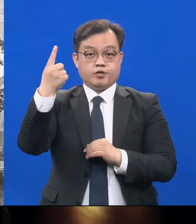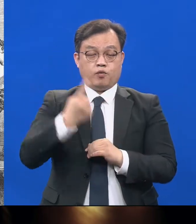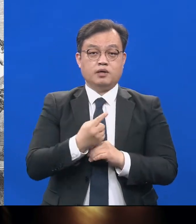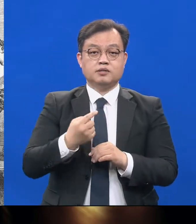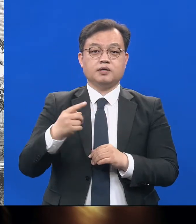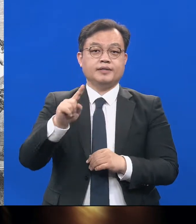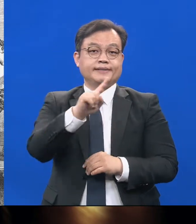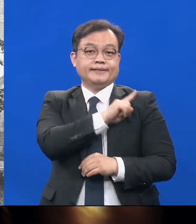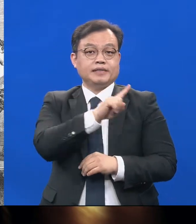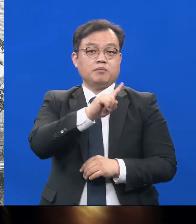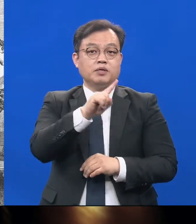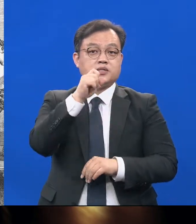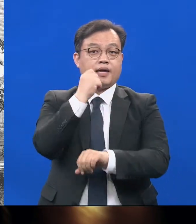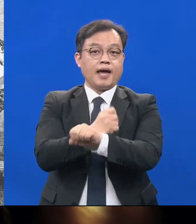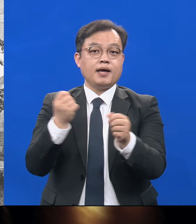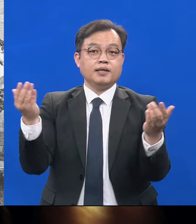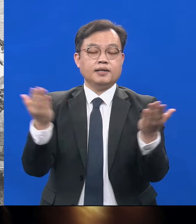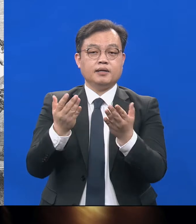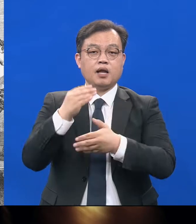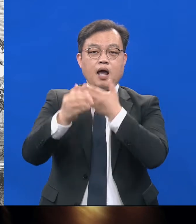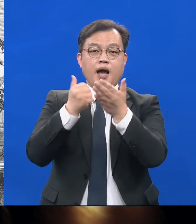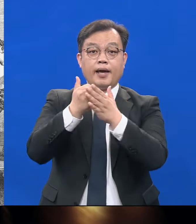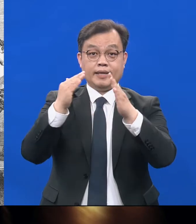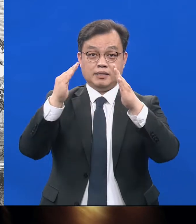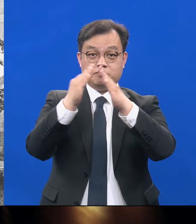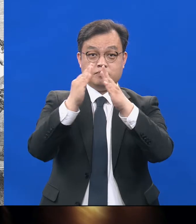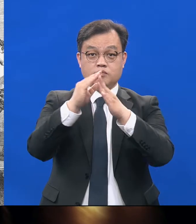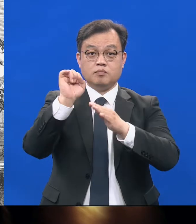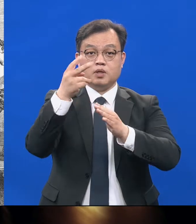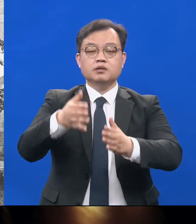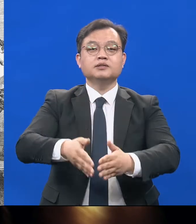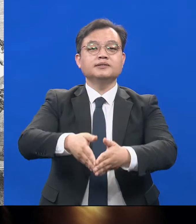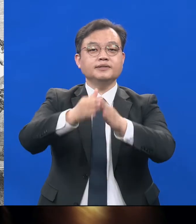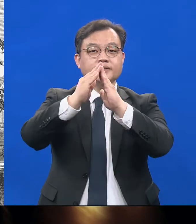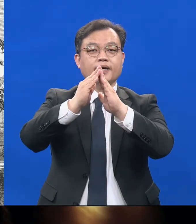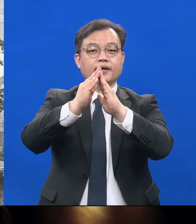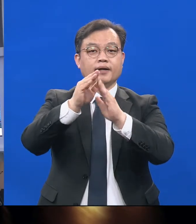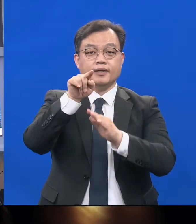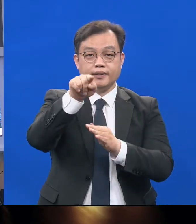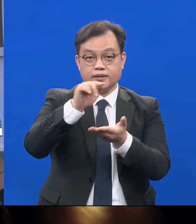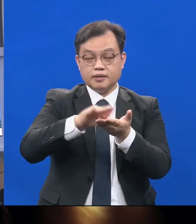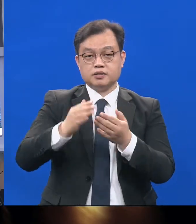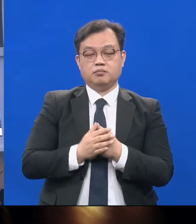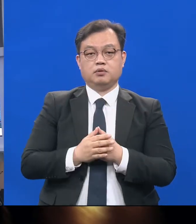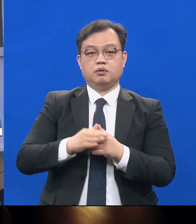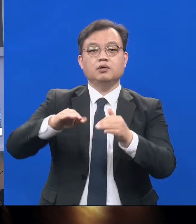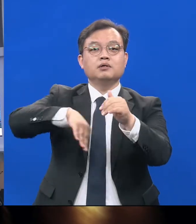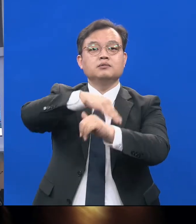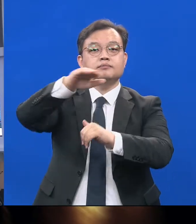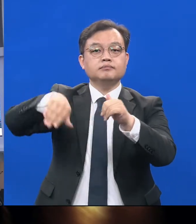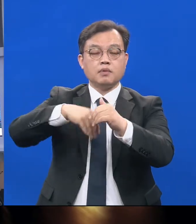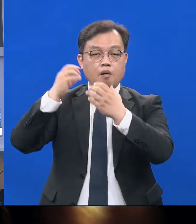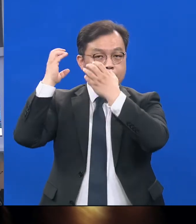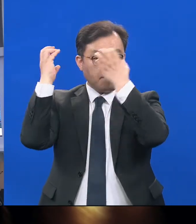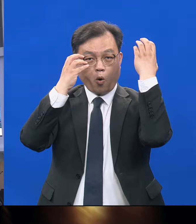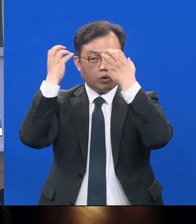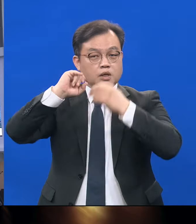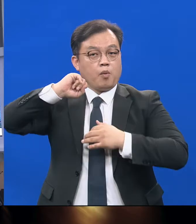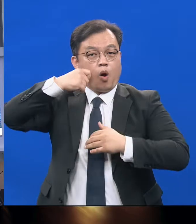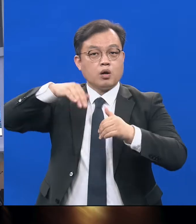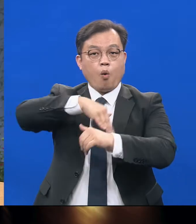먼저 했던 일들이 하나님의 전을 다시 재건하는 것이었습니다. 주위에 복잡하고도 어려운